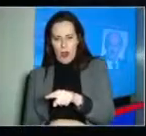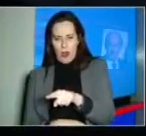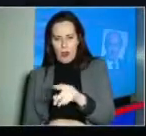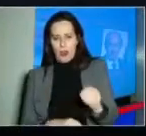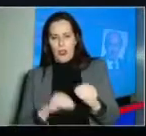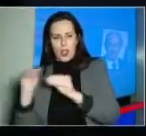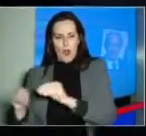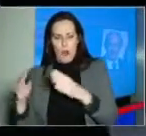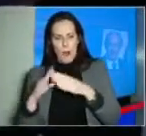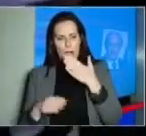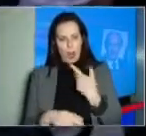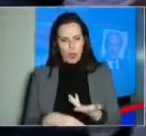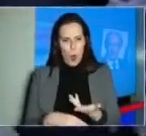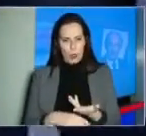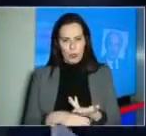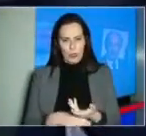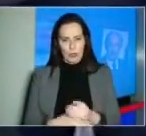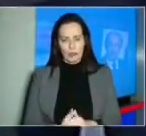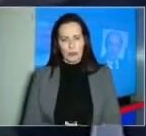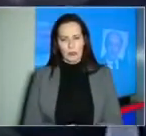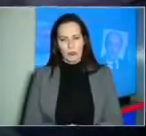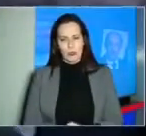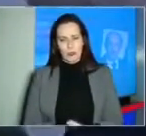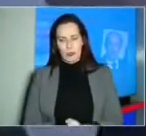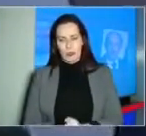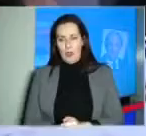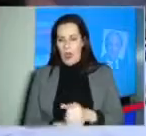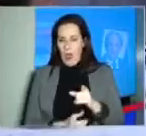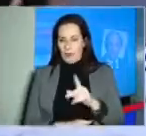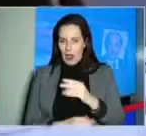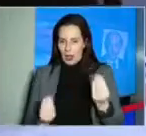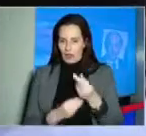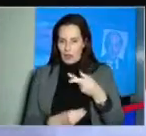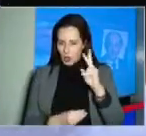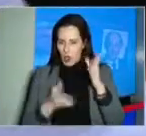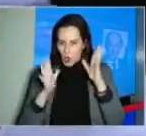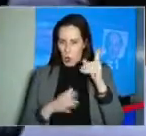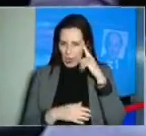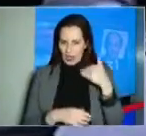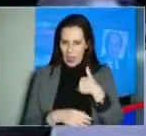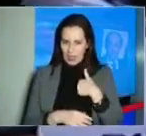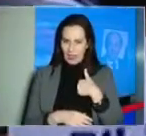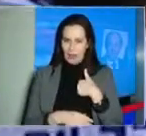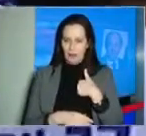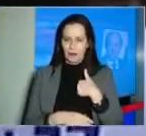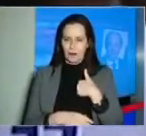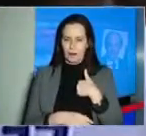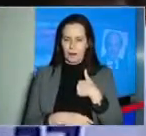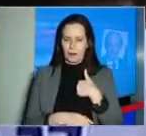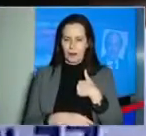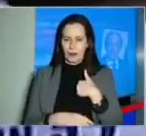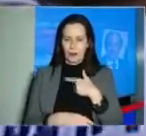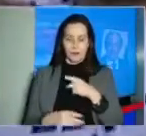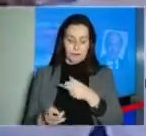יעבור חזרה לבית היהודי. אבל הסוגיה יותר חמורה לדעתי זה הכנסת